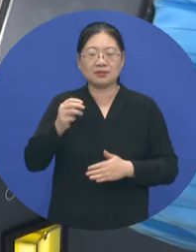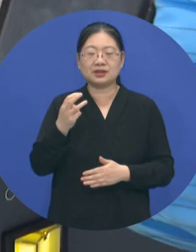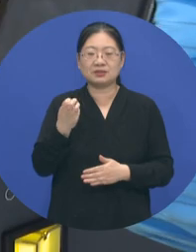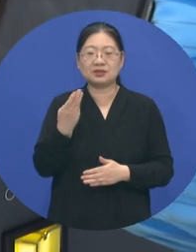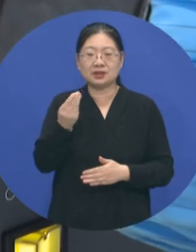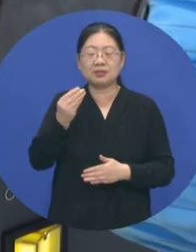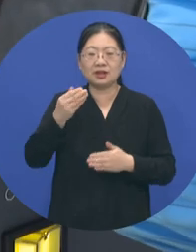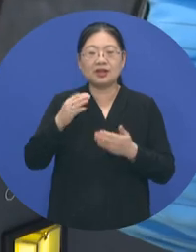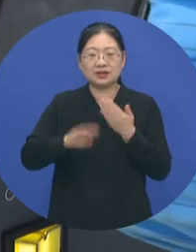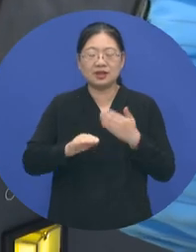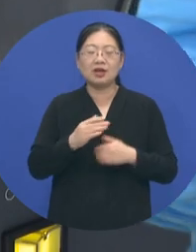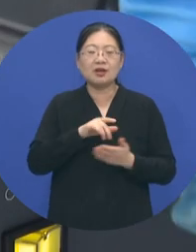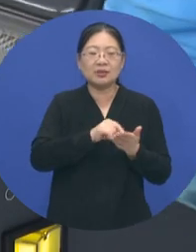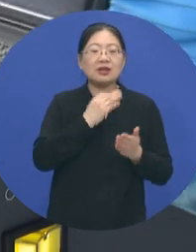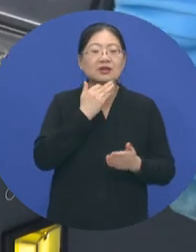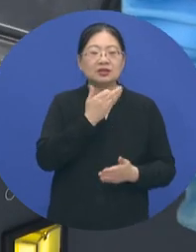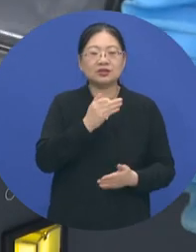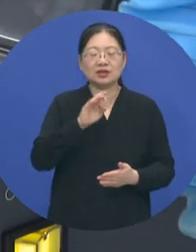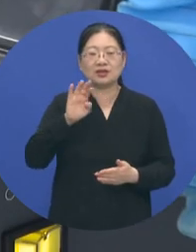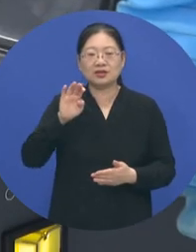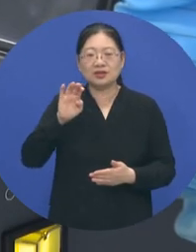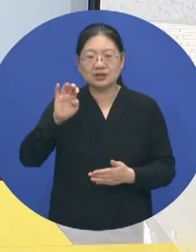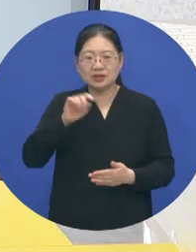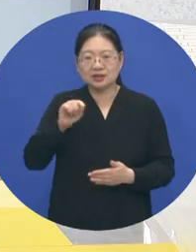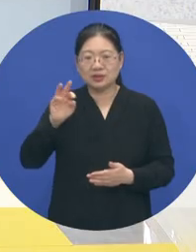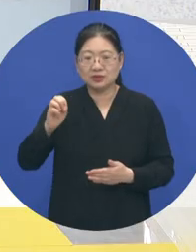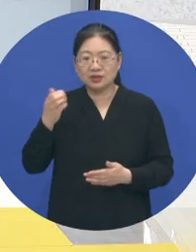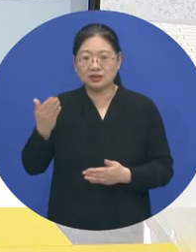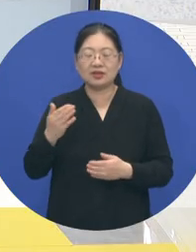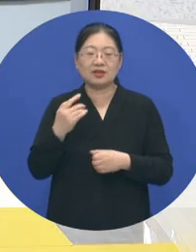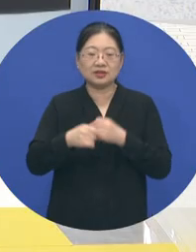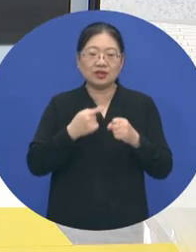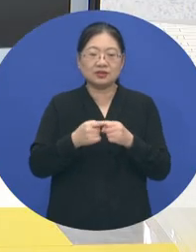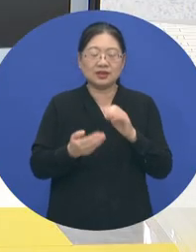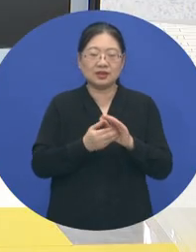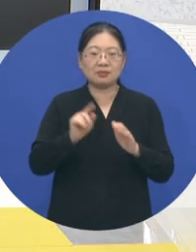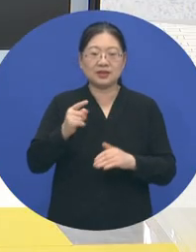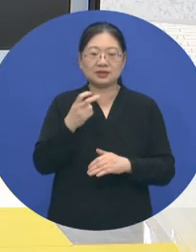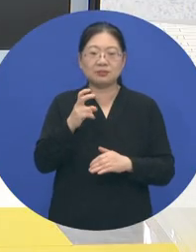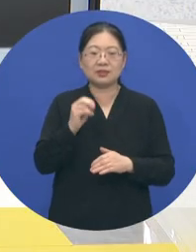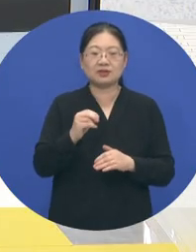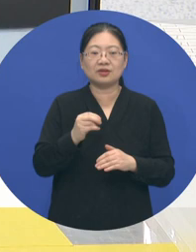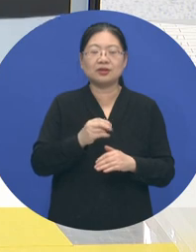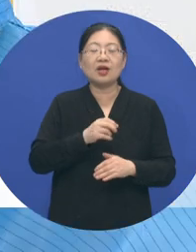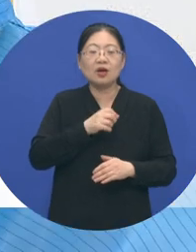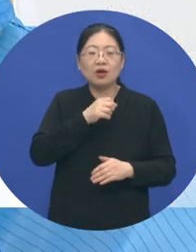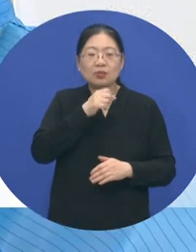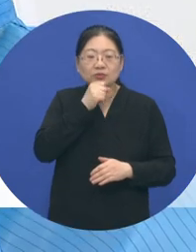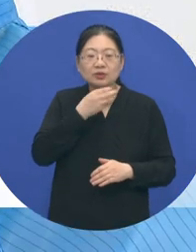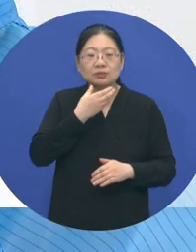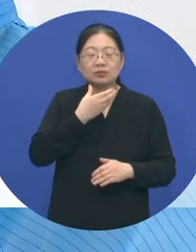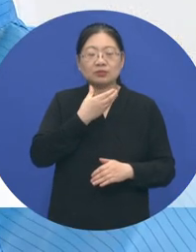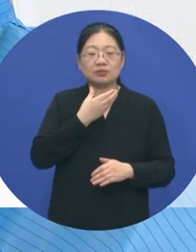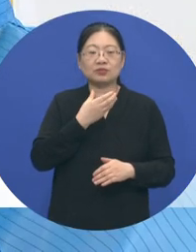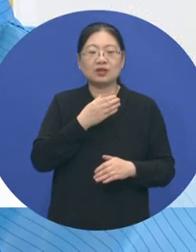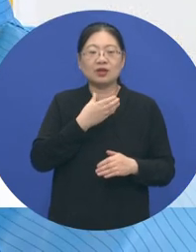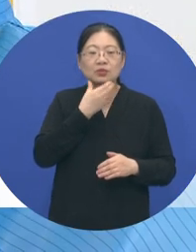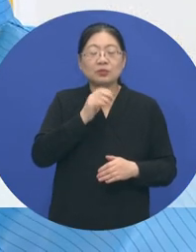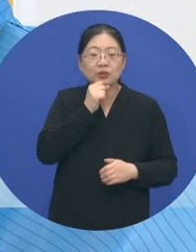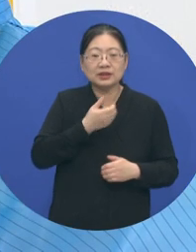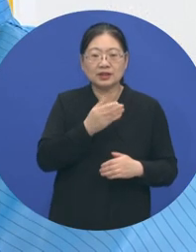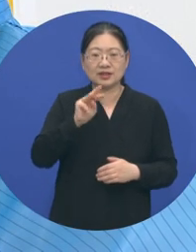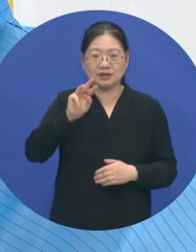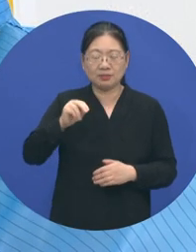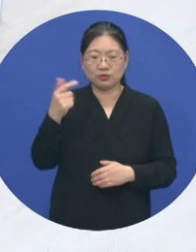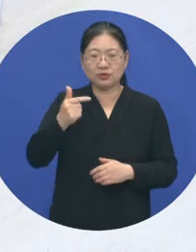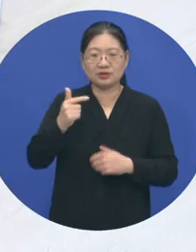334만 원 이하인 만 19세에서 39세 청년에게 연 최대 120만 원의 경기 청년물 복지 포인트를 지원하는 것으로 총 3만